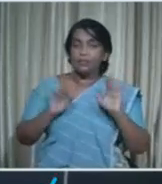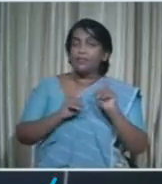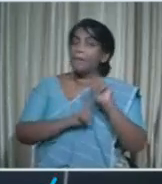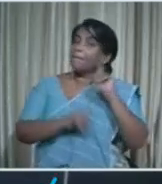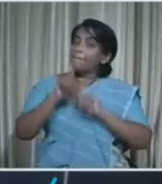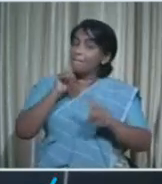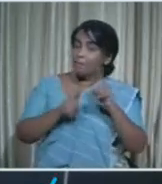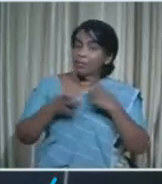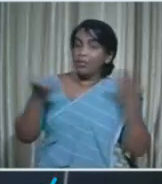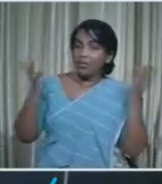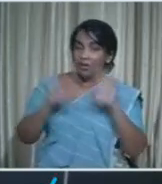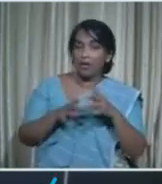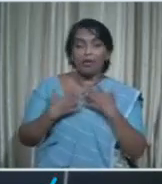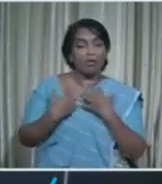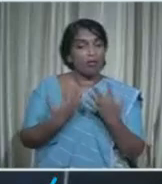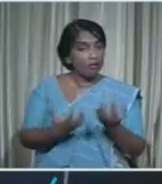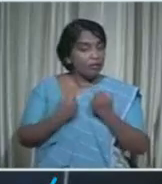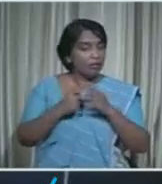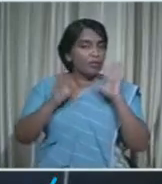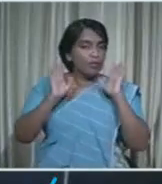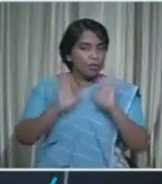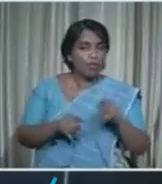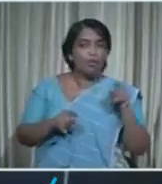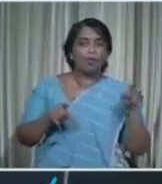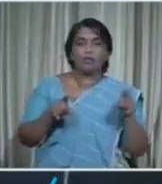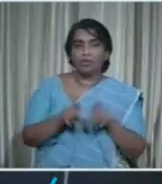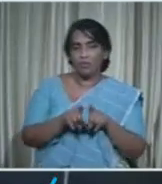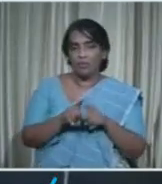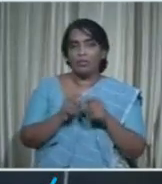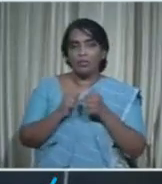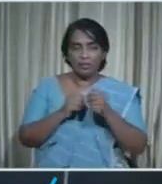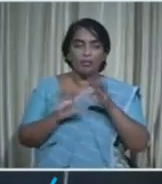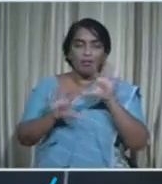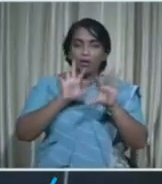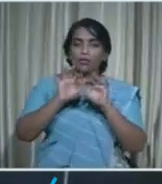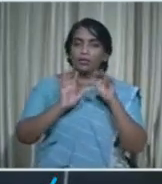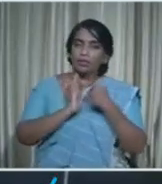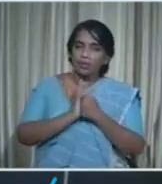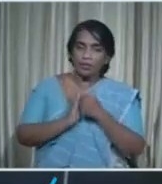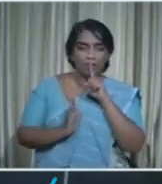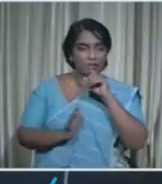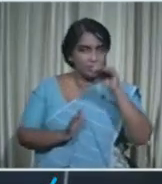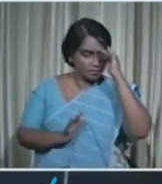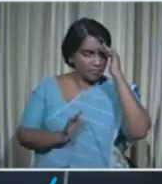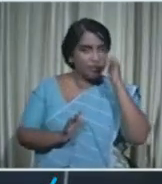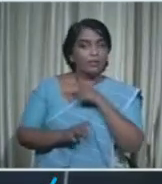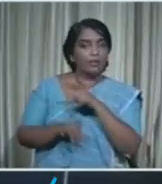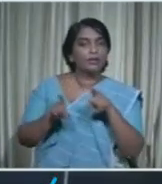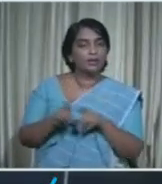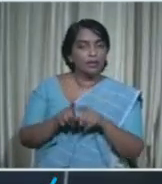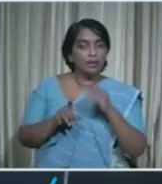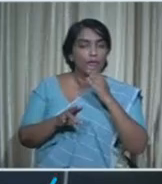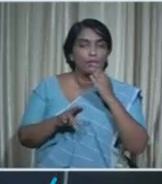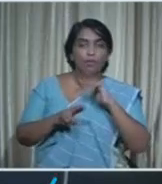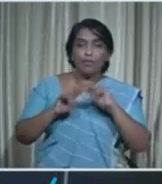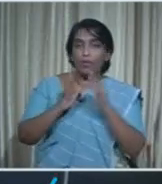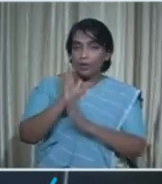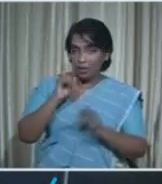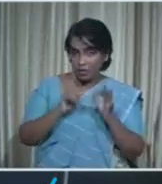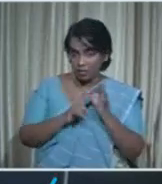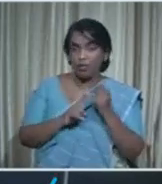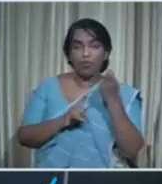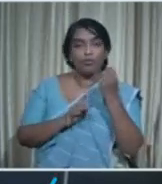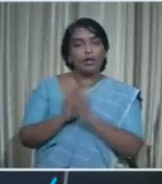පාර්ලිමේන්තුව කැඳවීමේ අවශ්‍යතාවය මත සිදු කරපු පත්වීමක් ගරු කතානායකතුමනි. ඒ වගේම තමයි විදේශ කටයුතු අමාත්‍යතුමත්